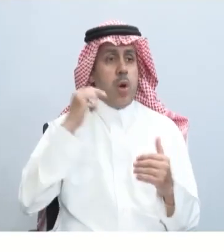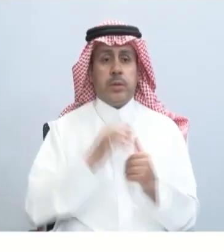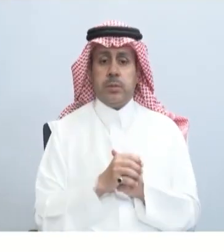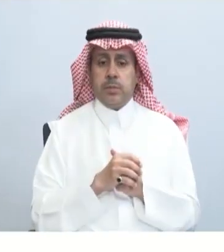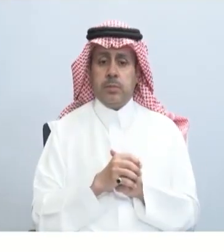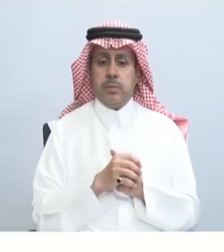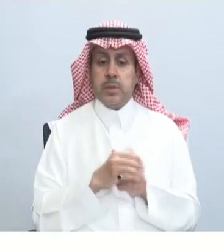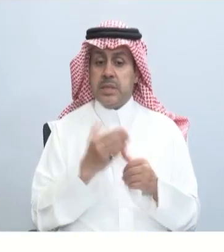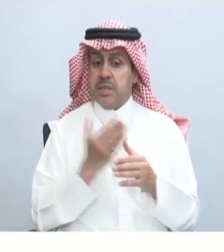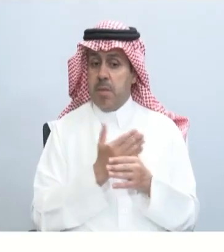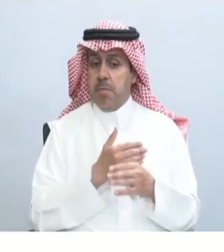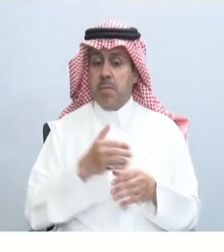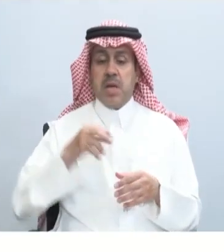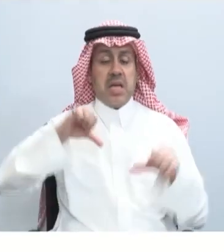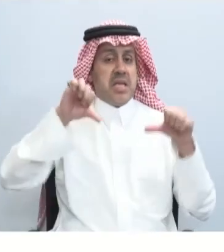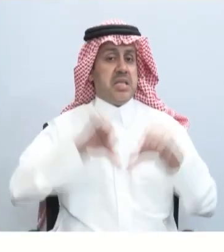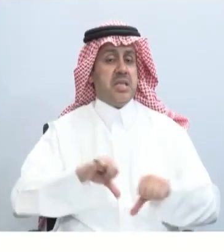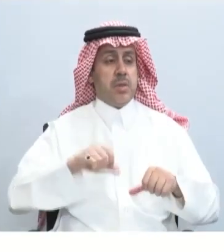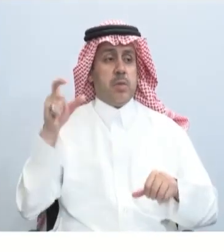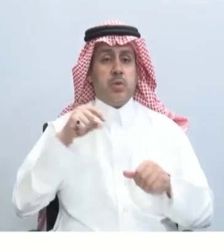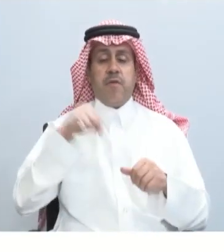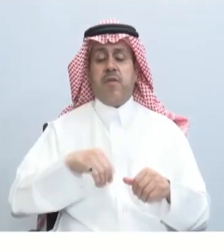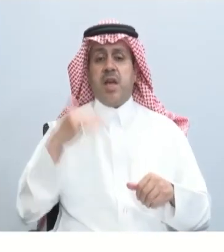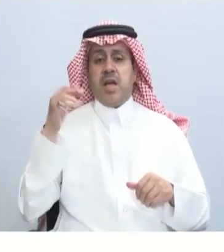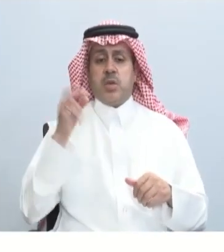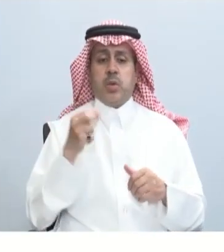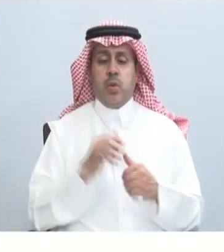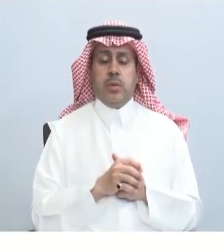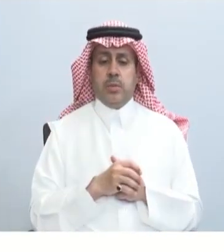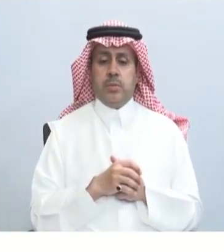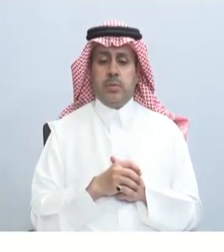وعللي هزيمه المسلمين في غزوه احد